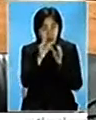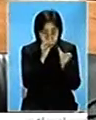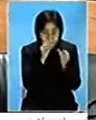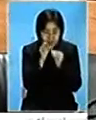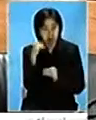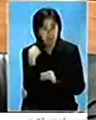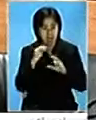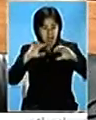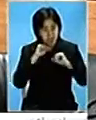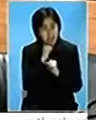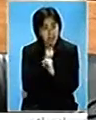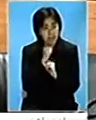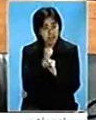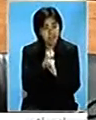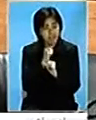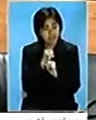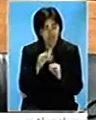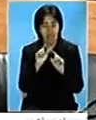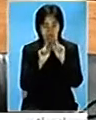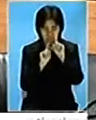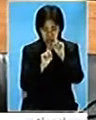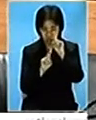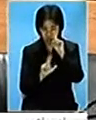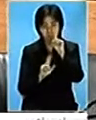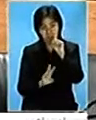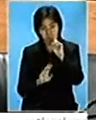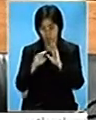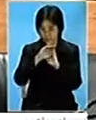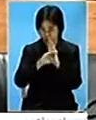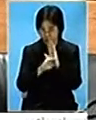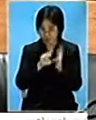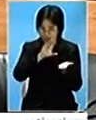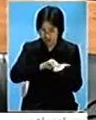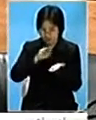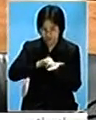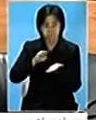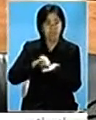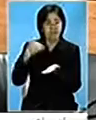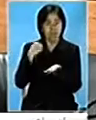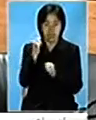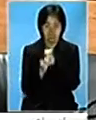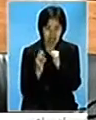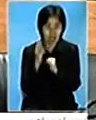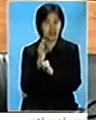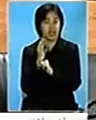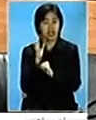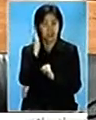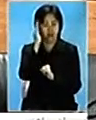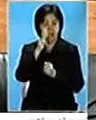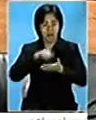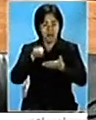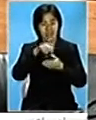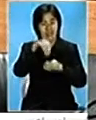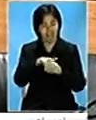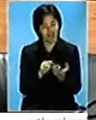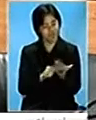สิ่งที่รัฐบาลทำ1 2 3 4เก็บข้อมูลไปเรื่อยๆแล้ว4ปีไปเลือกตั้งเขาก็เอาข้อมูลนั้นมา